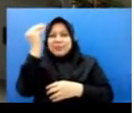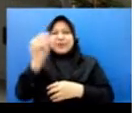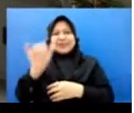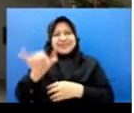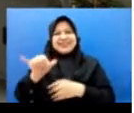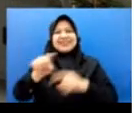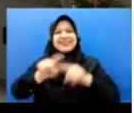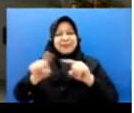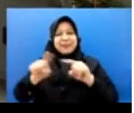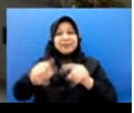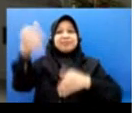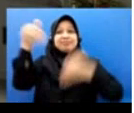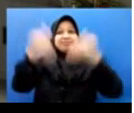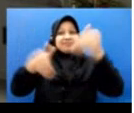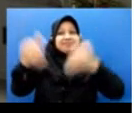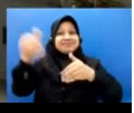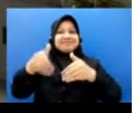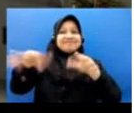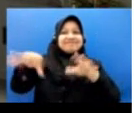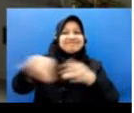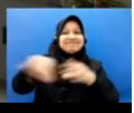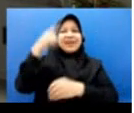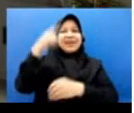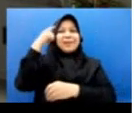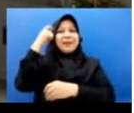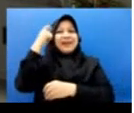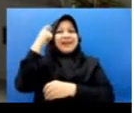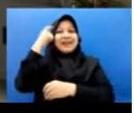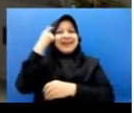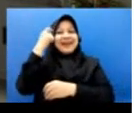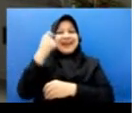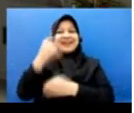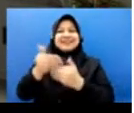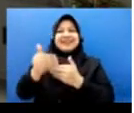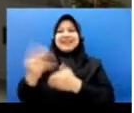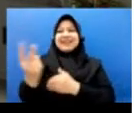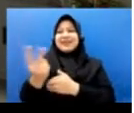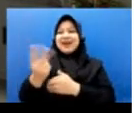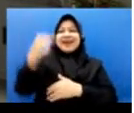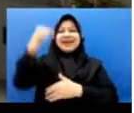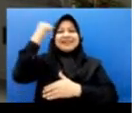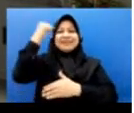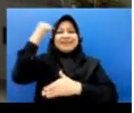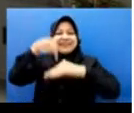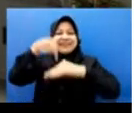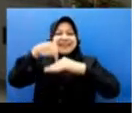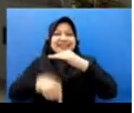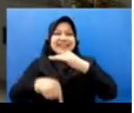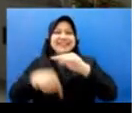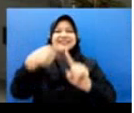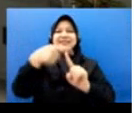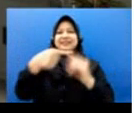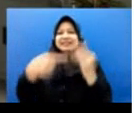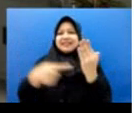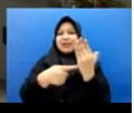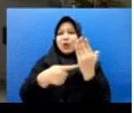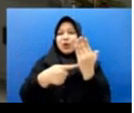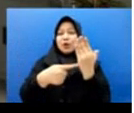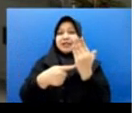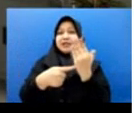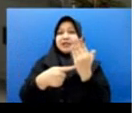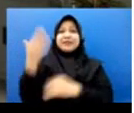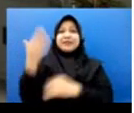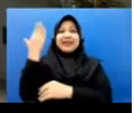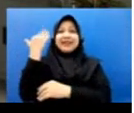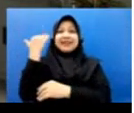untuk belajar bersama kami di pelajaran kedua ini, critical thinking, berpikir kritis, dan teknologi. Tadi kita sudah mendengarkan pemaparan